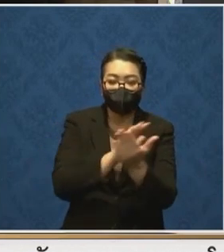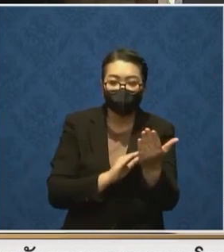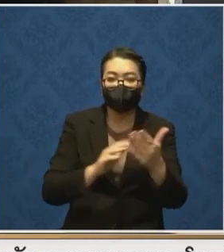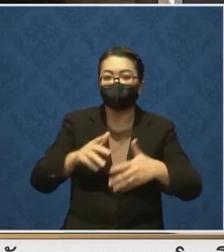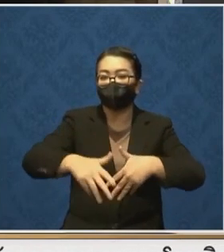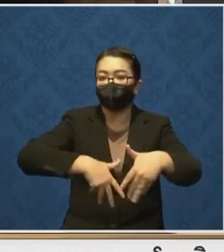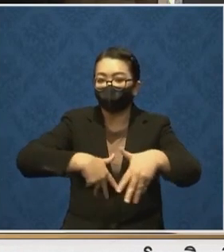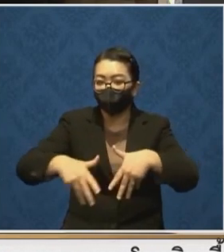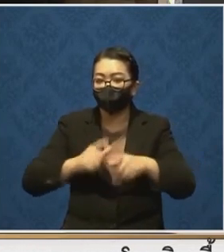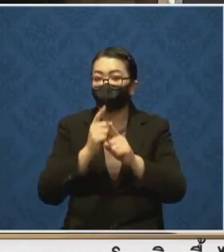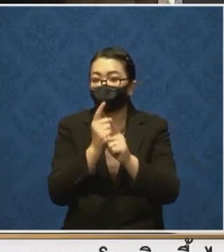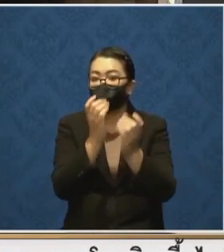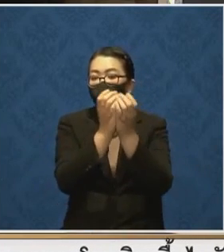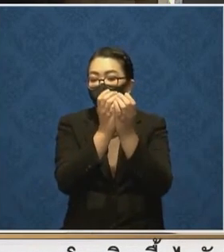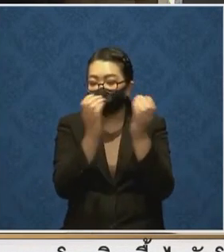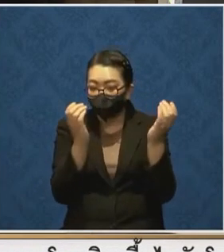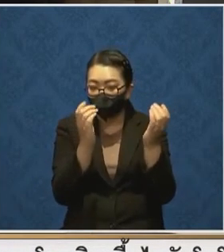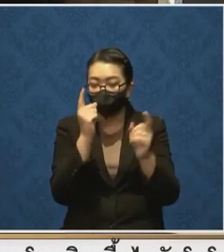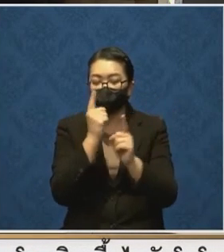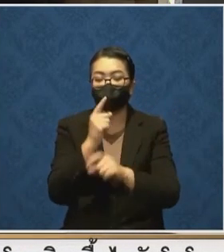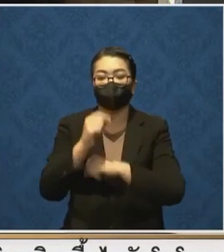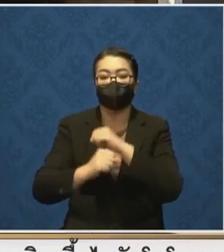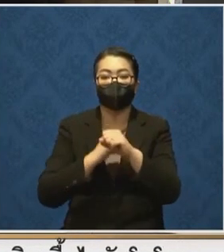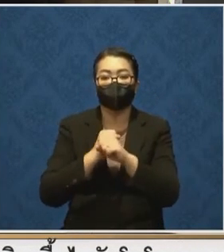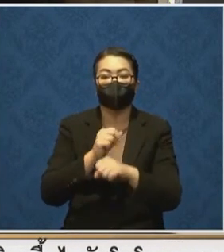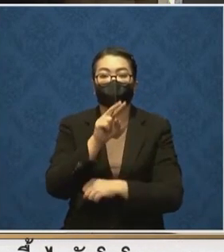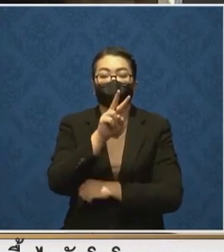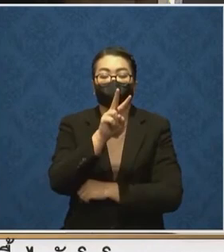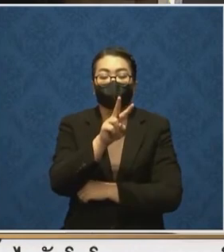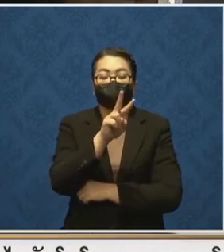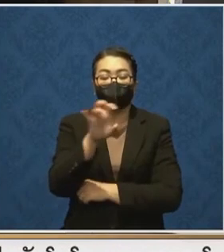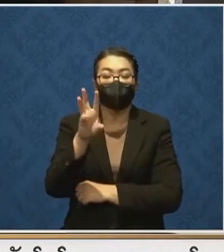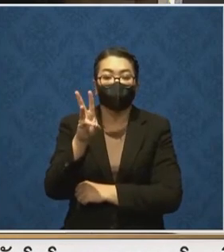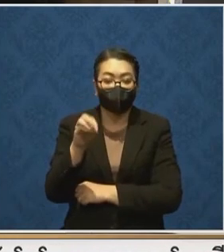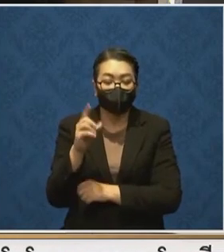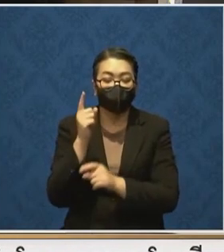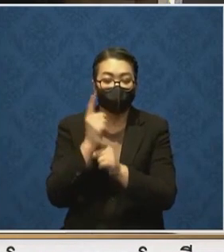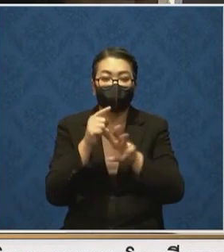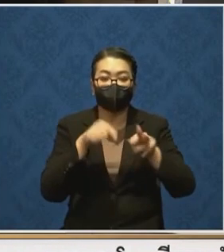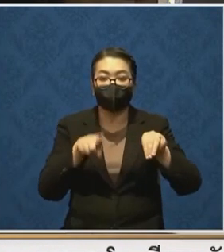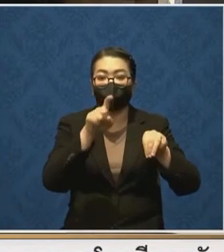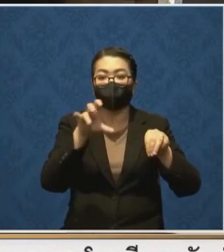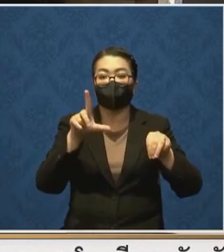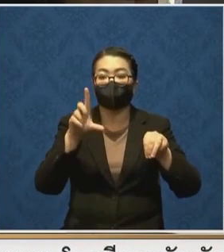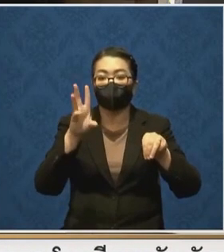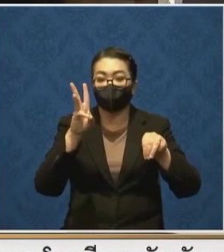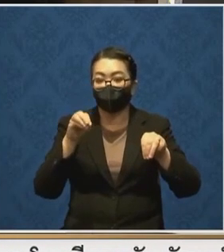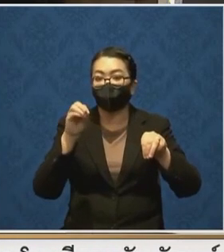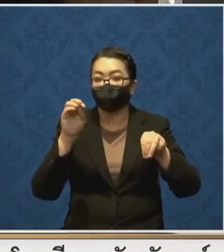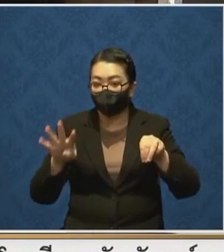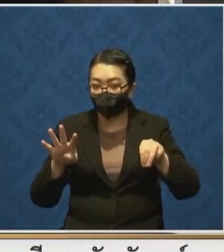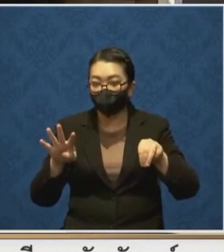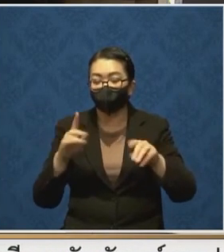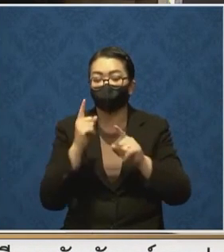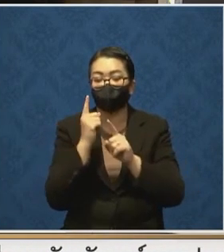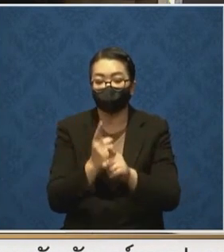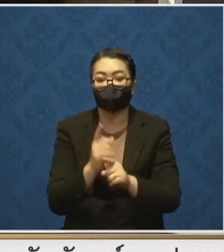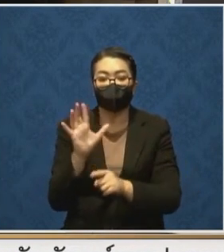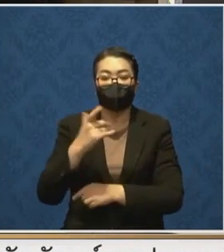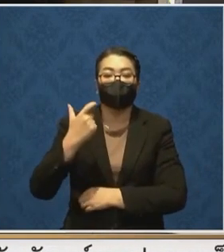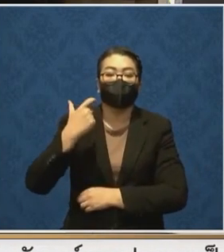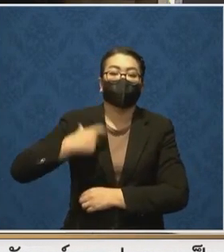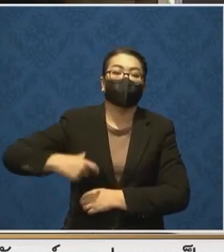ตามรฐมนูล 2560 มาตรา 164โดยการนำเอกสารของสัวงานอายการสงสุดในฐานะธนายผ่านดิน